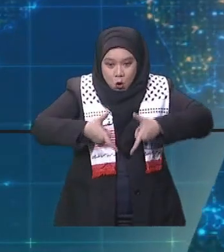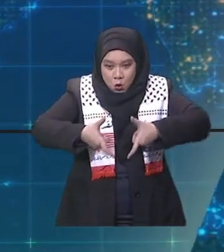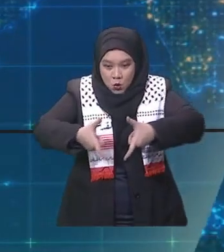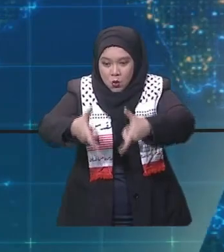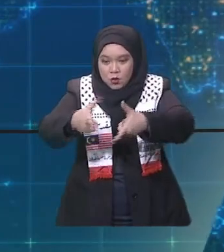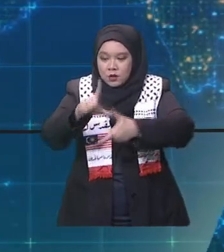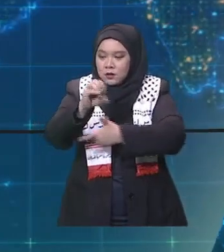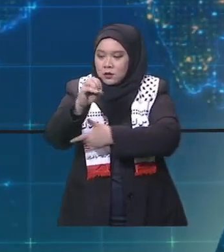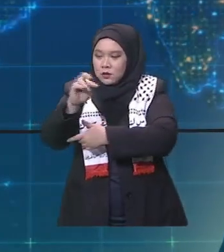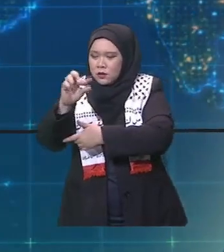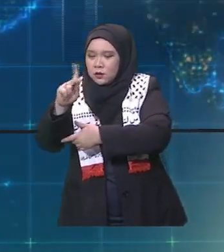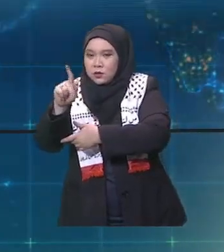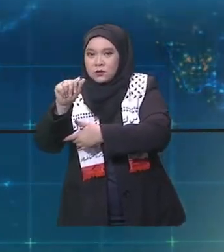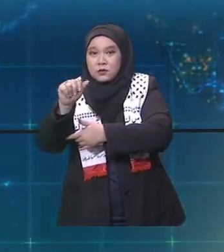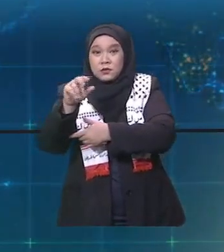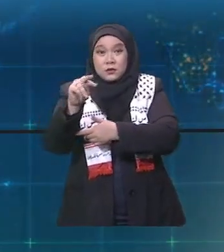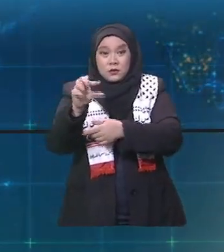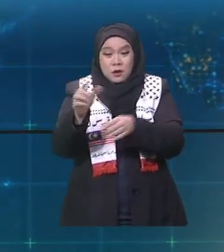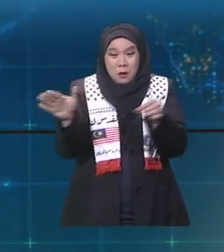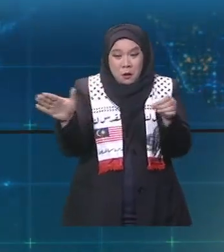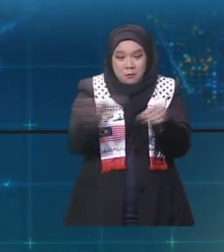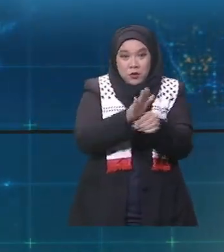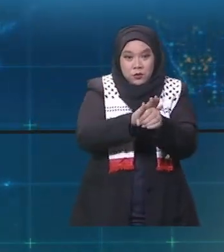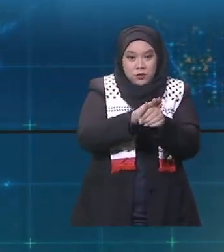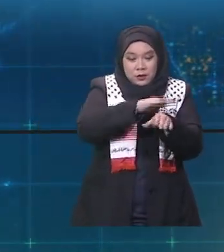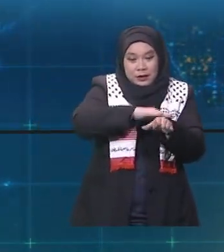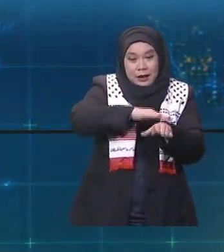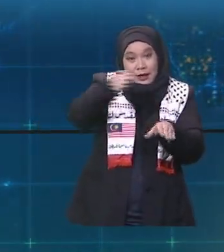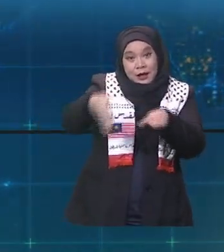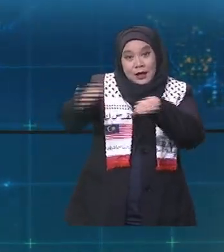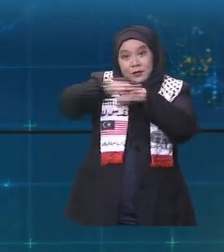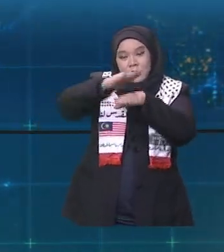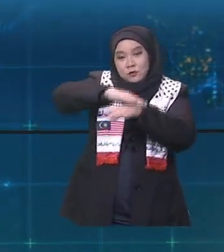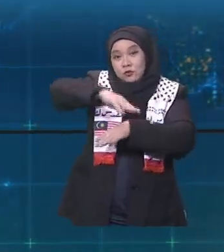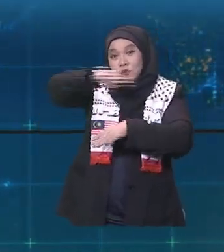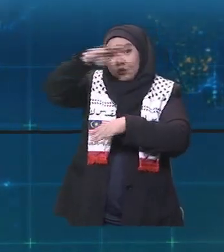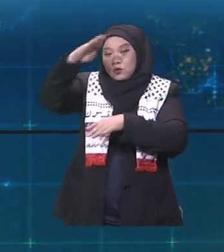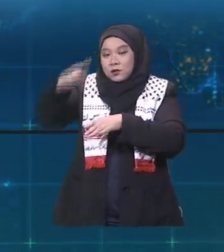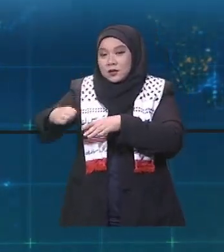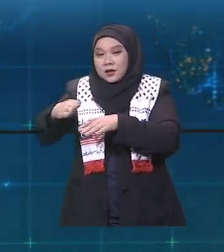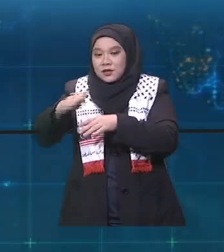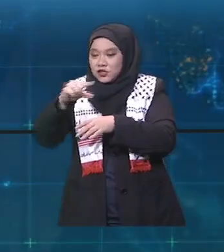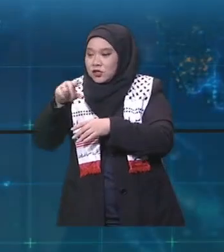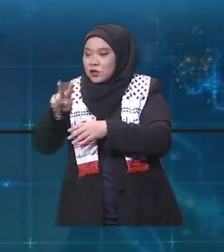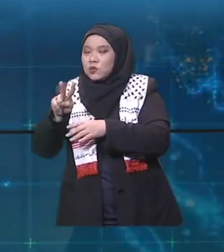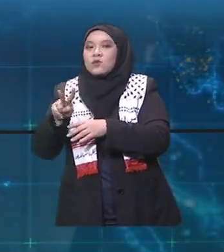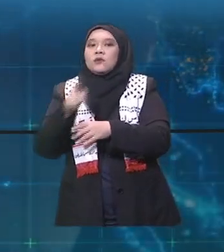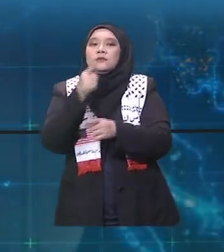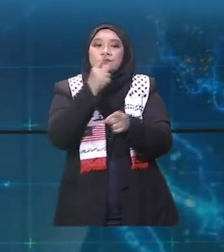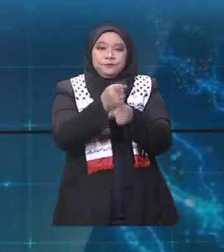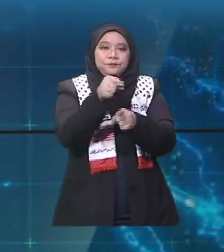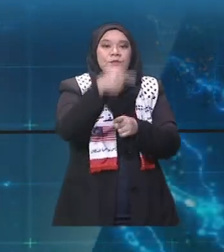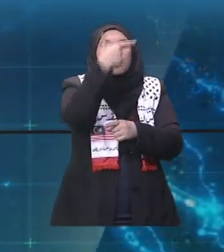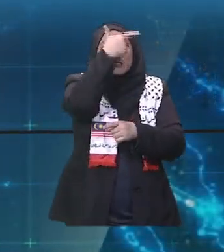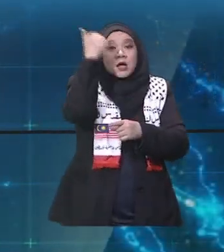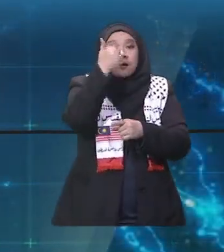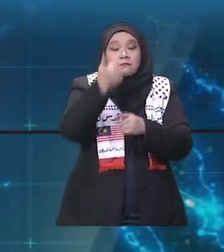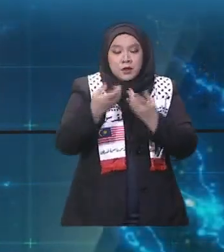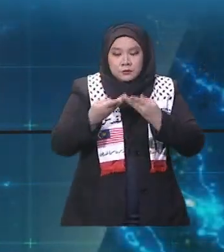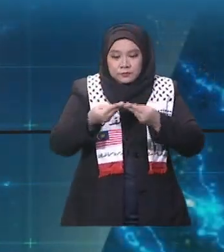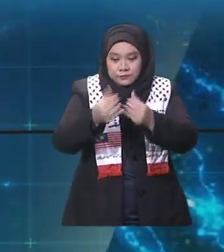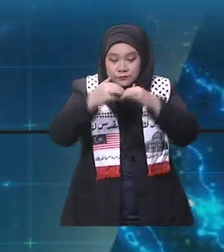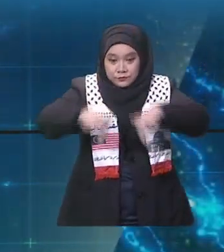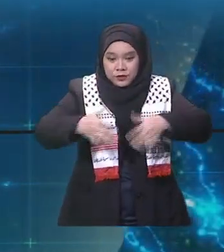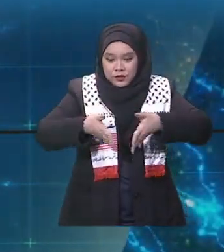longkang tersumbat di bahagian atas bukit di jalan G2 Taman melawati dikenal pasti punca kejadian tandah runtuh di jalan